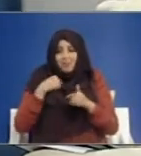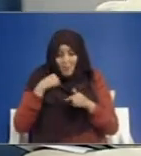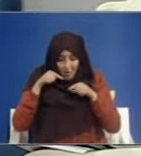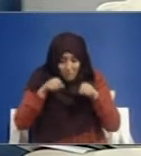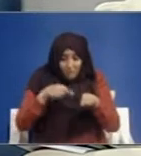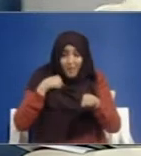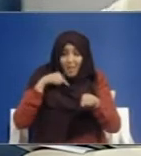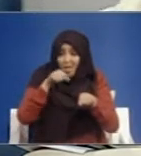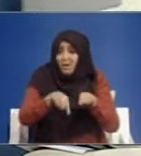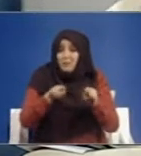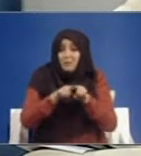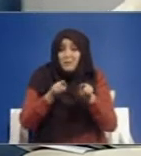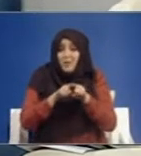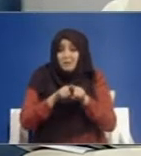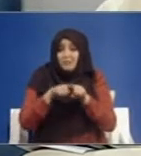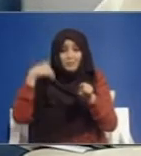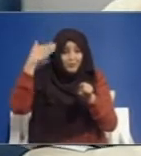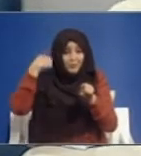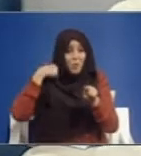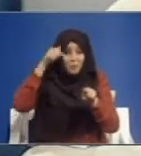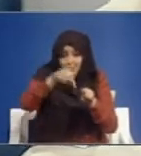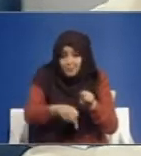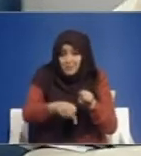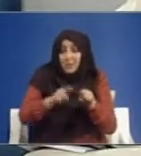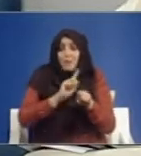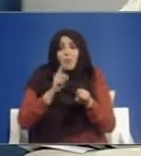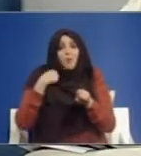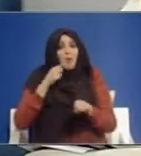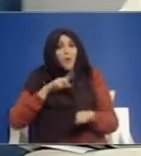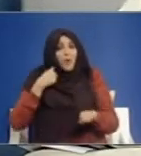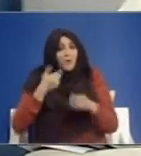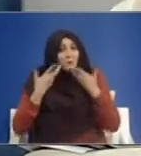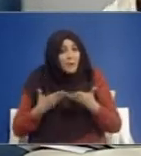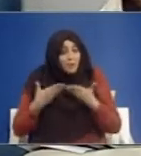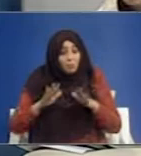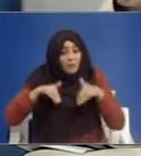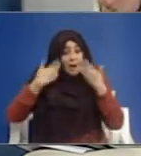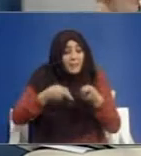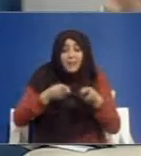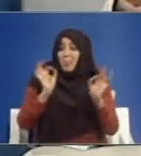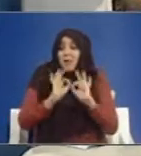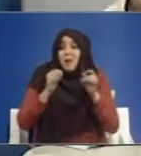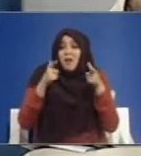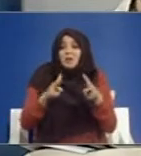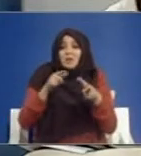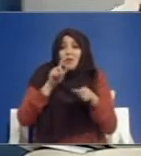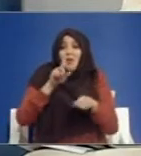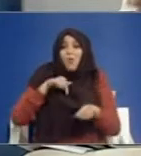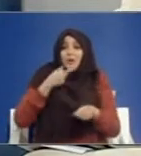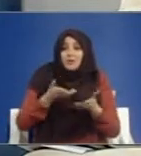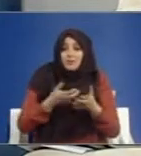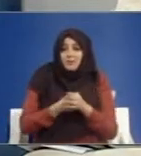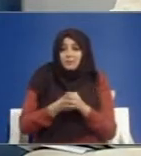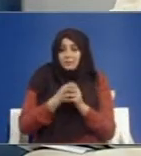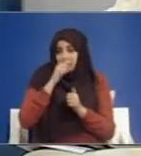وين تتحسب، وين ما كانش العمل وما كانش حتى فرصة نتاع تصحيح، لأن هذوك الناس اللي راك تزورهم الآن راهم تحت